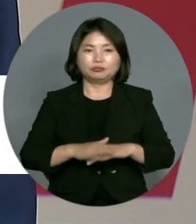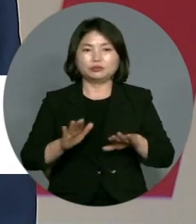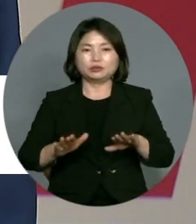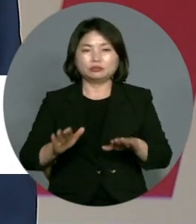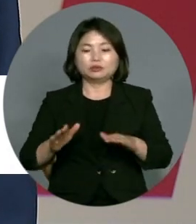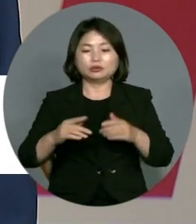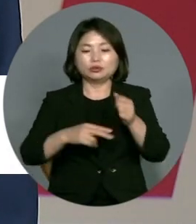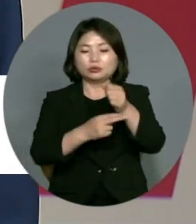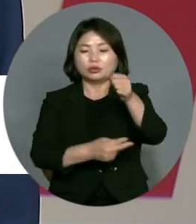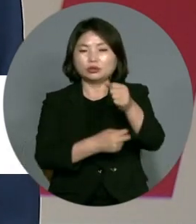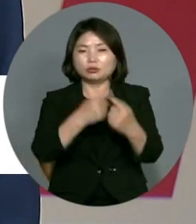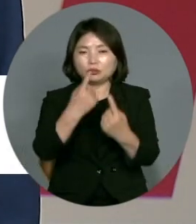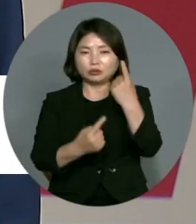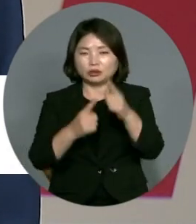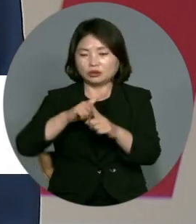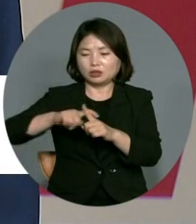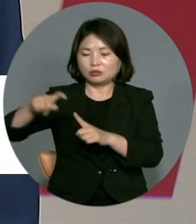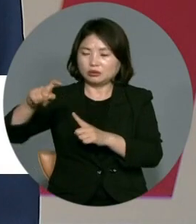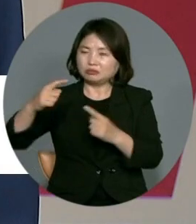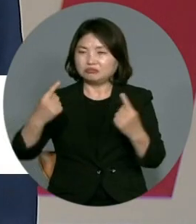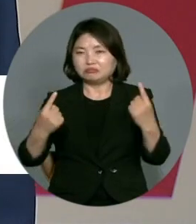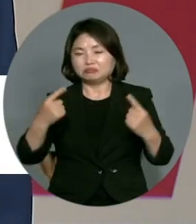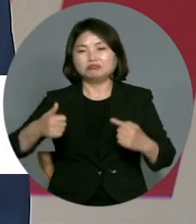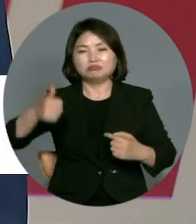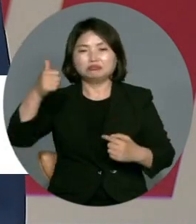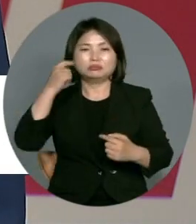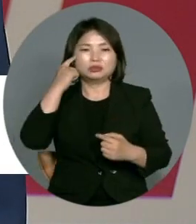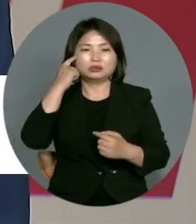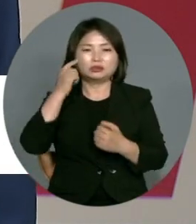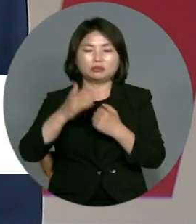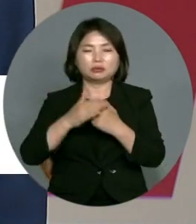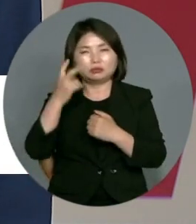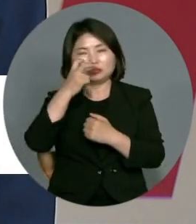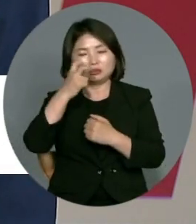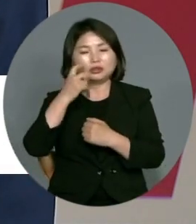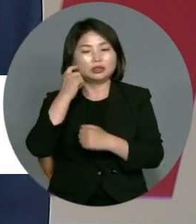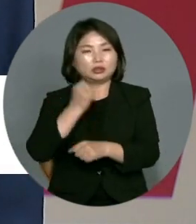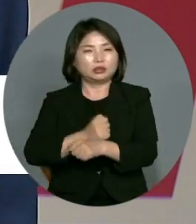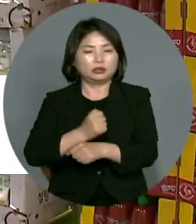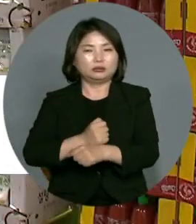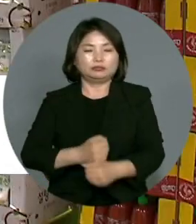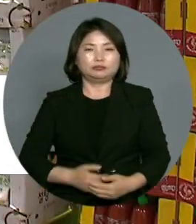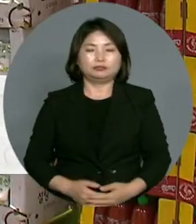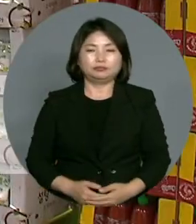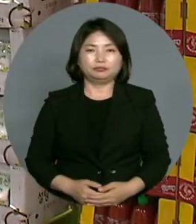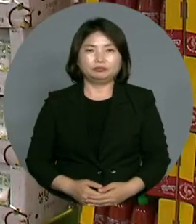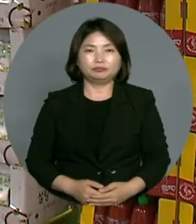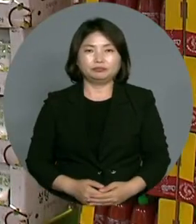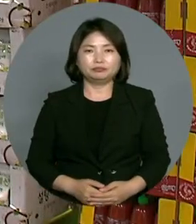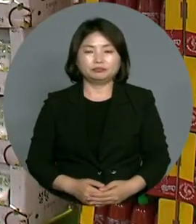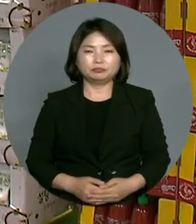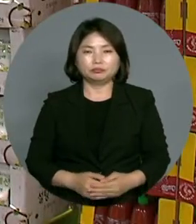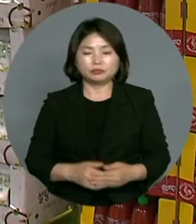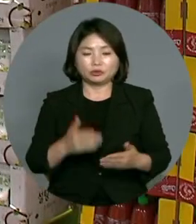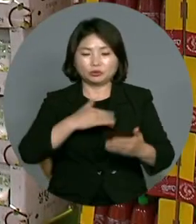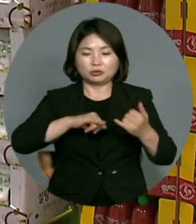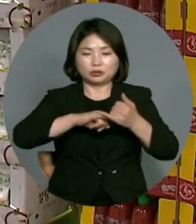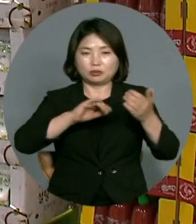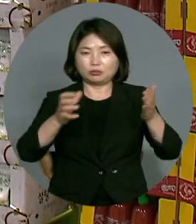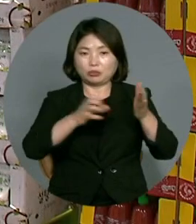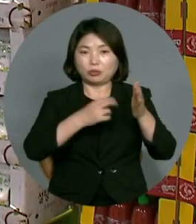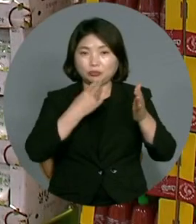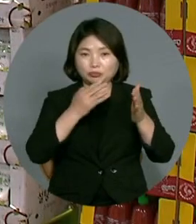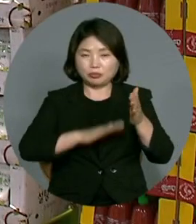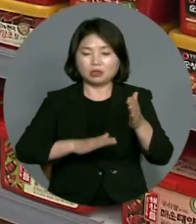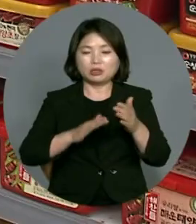현재는 구름다리보다는 케이블이 더 낫다. 이런 입장에서 그렇다고 했다는 말씀을 드리고. 공약에 포함하지